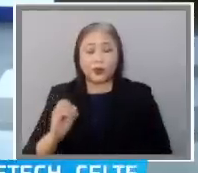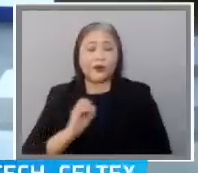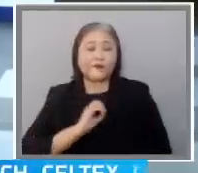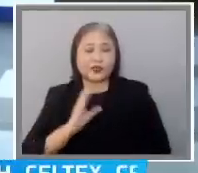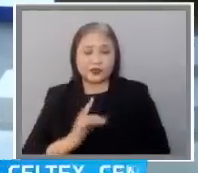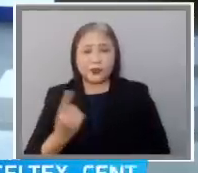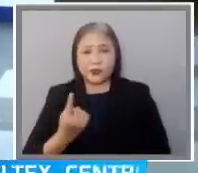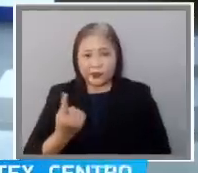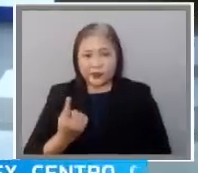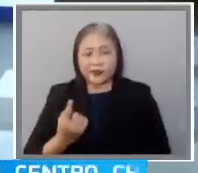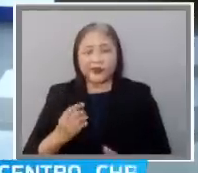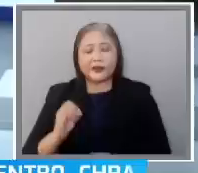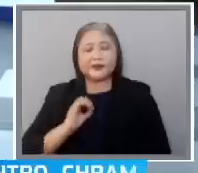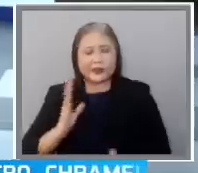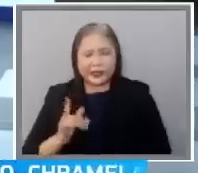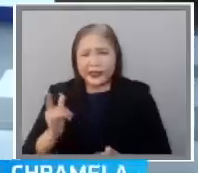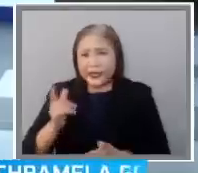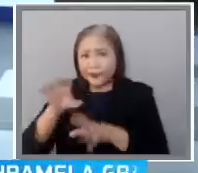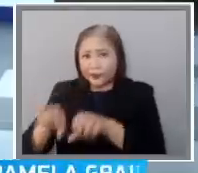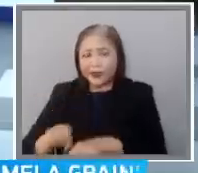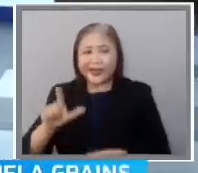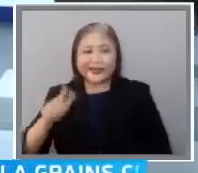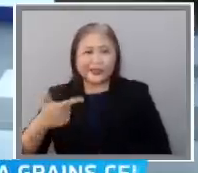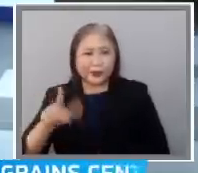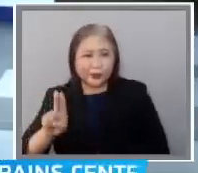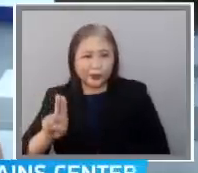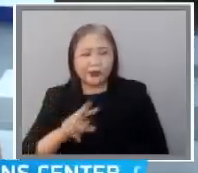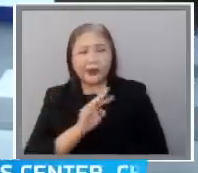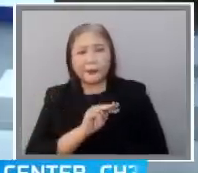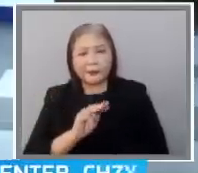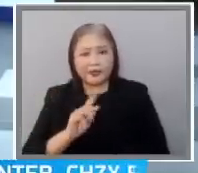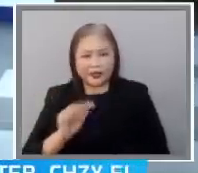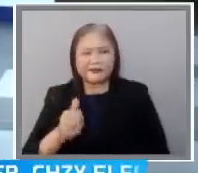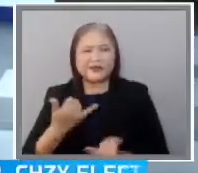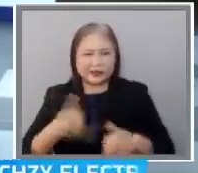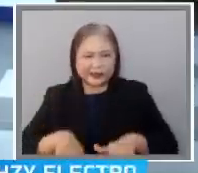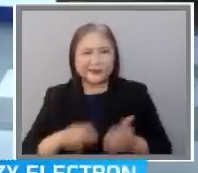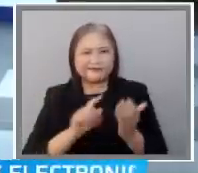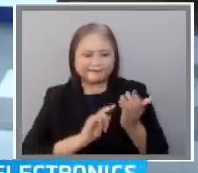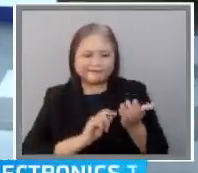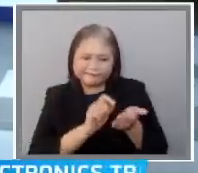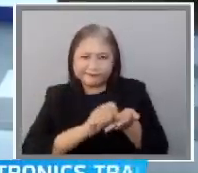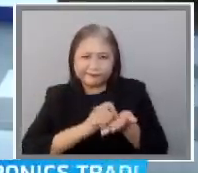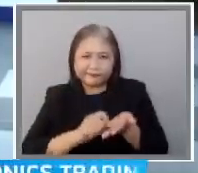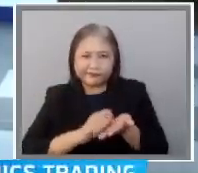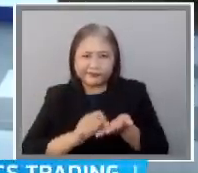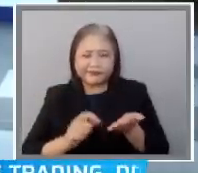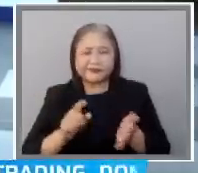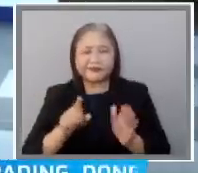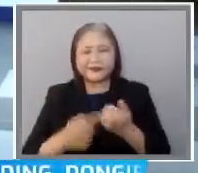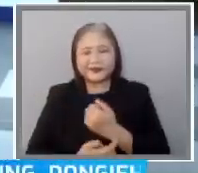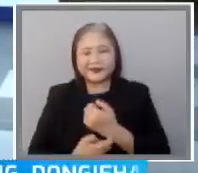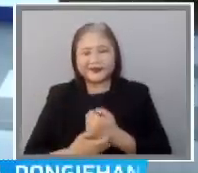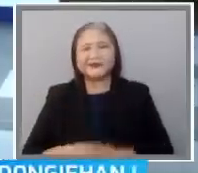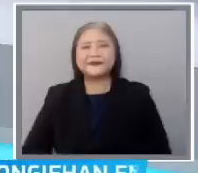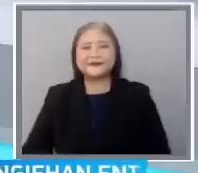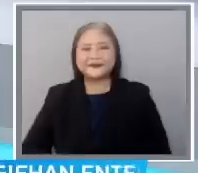Kung nahuli kayo sa mga LGU kaya ng MMDA ay yung manual pa rin tayo. Connie? Maraming salamat, Joseph Morong.